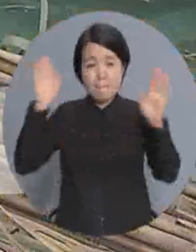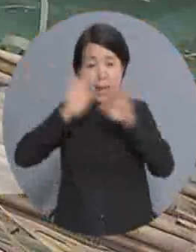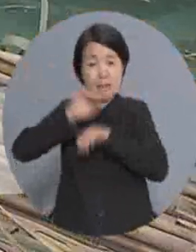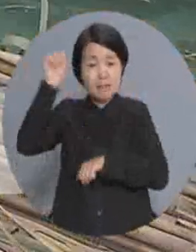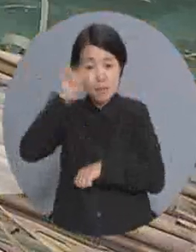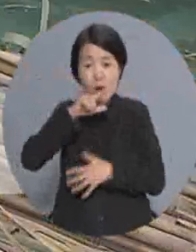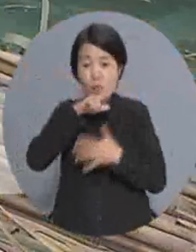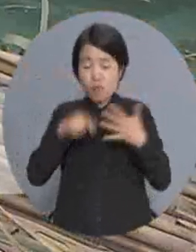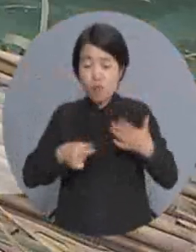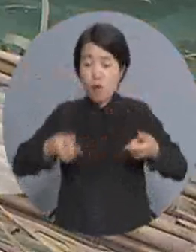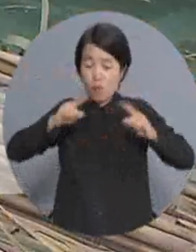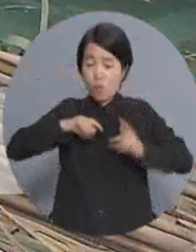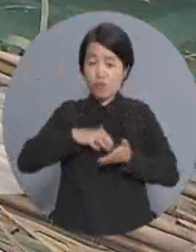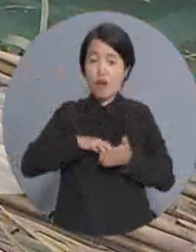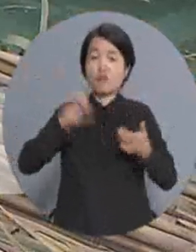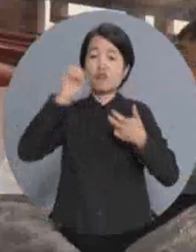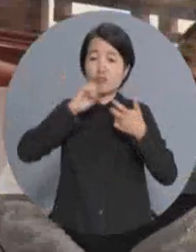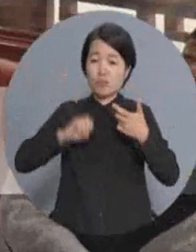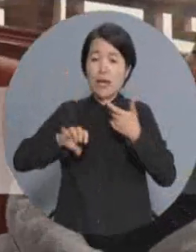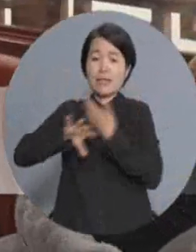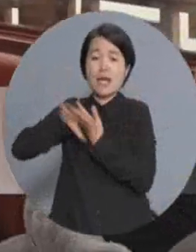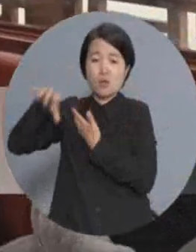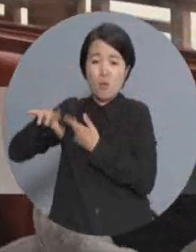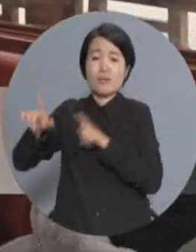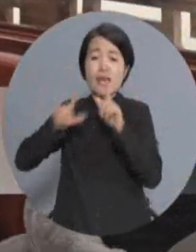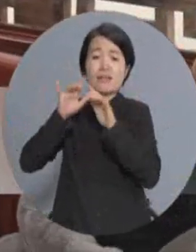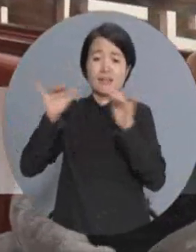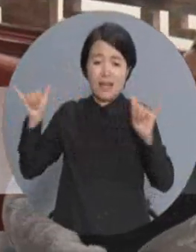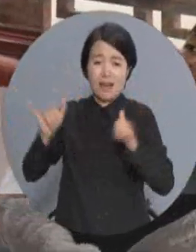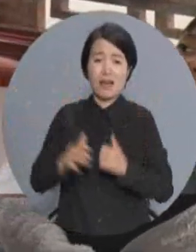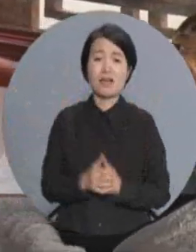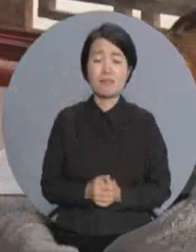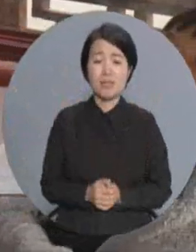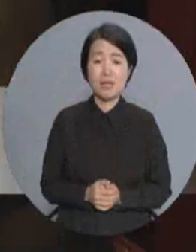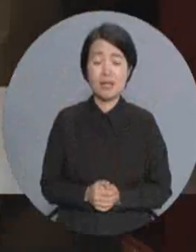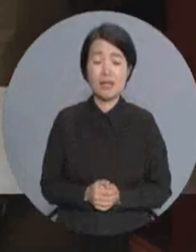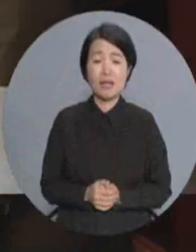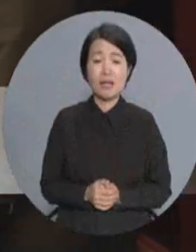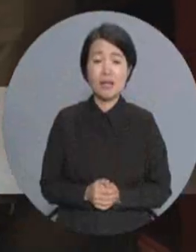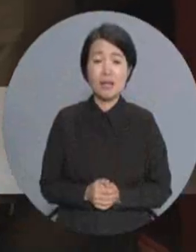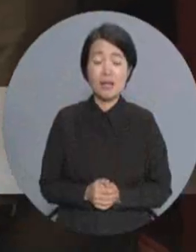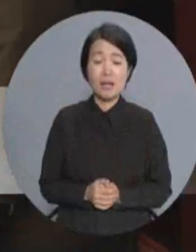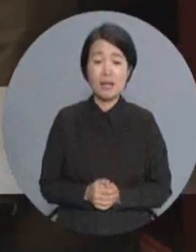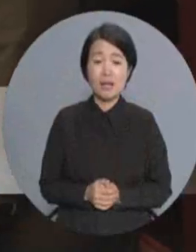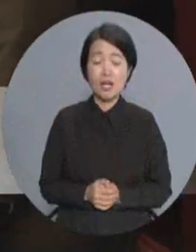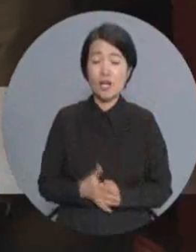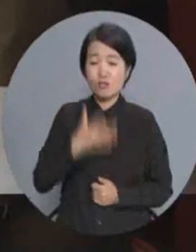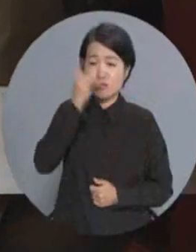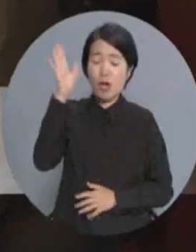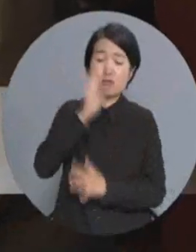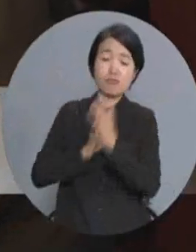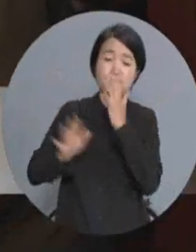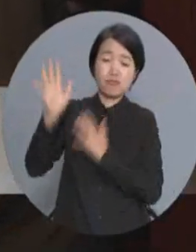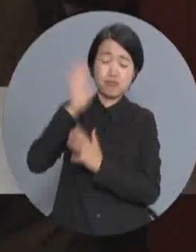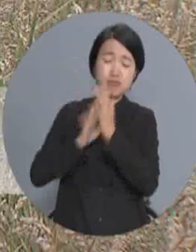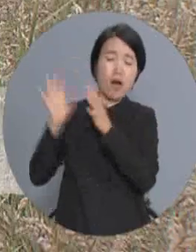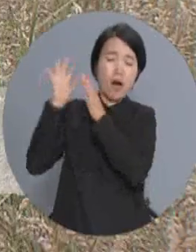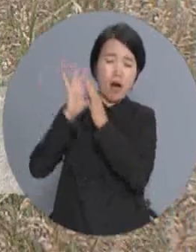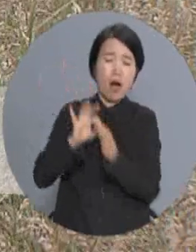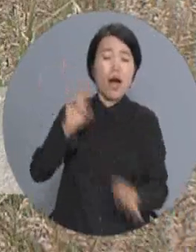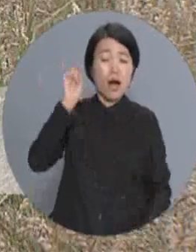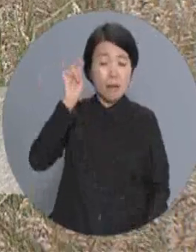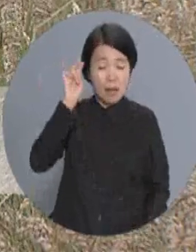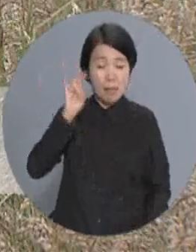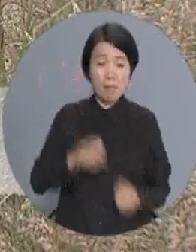60% 이상이 타지역 거주자라고 밝혔습니다 순천시는 순천만을 찾는 관광객들이 이어질 것으로